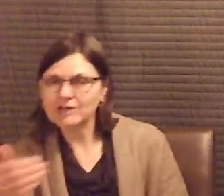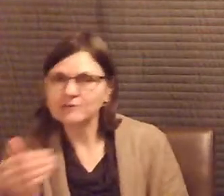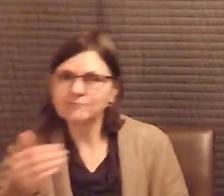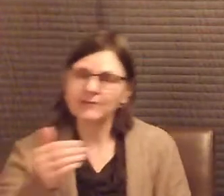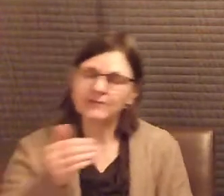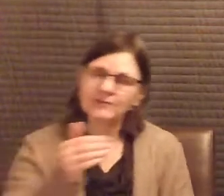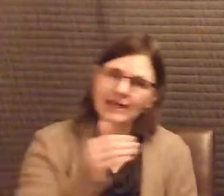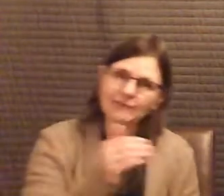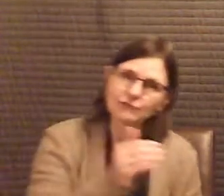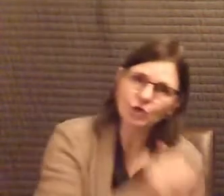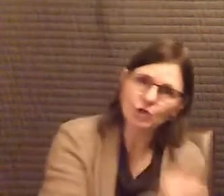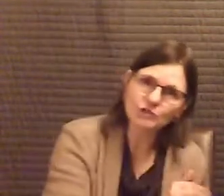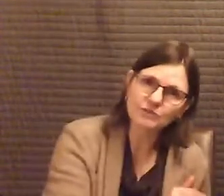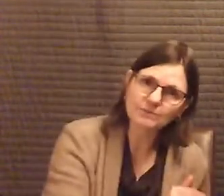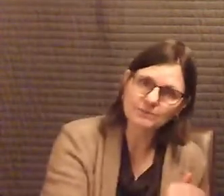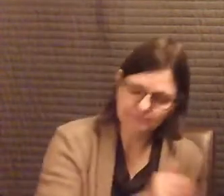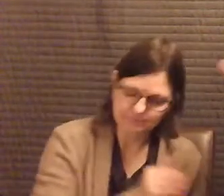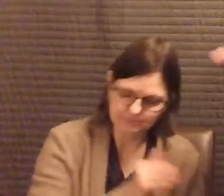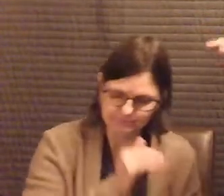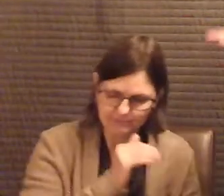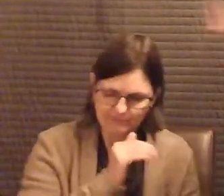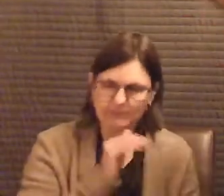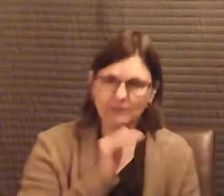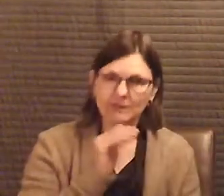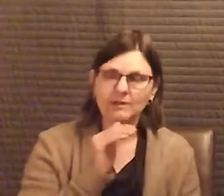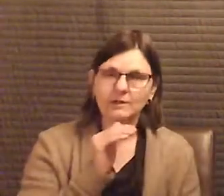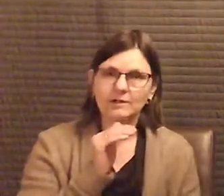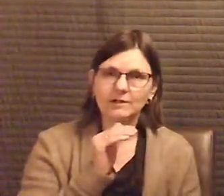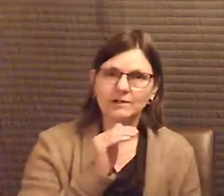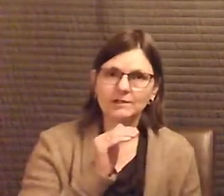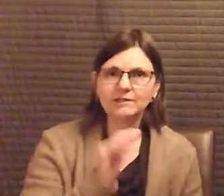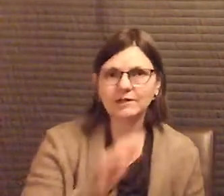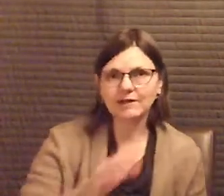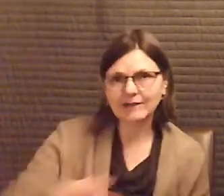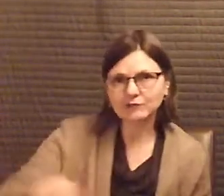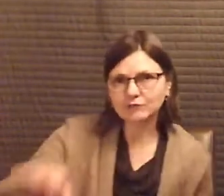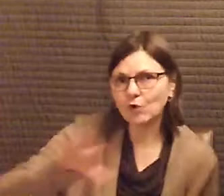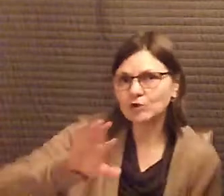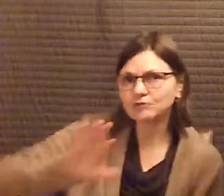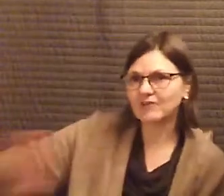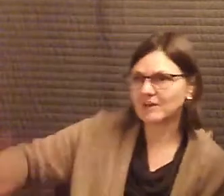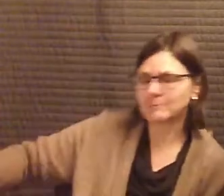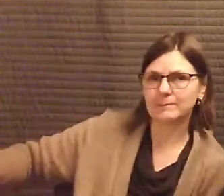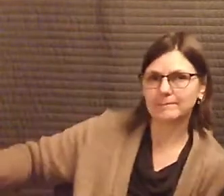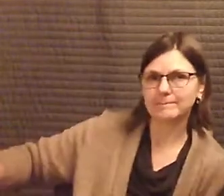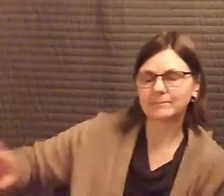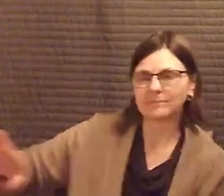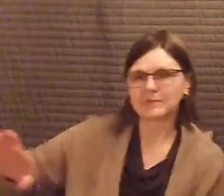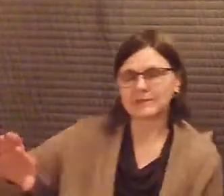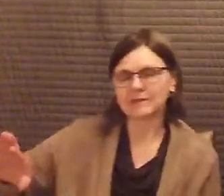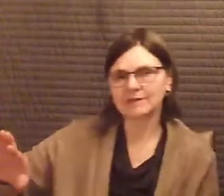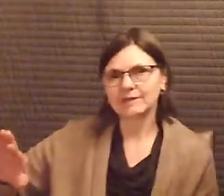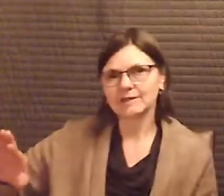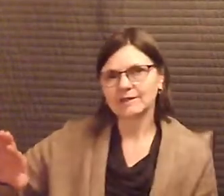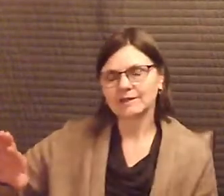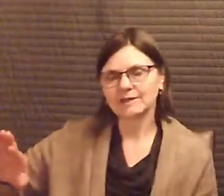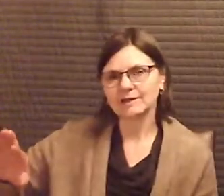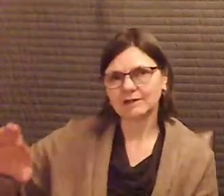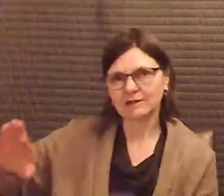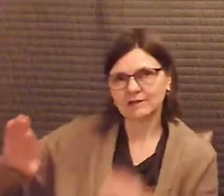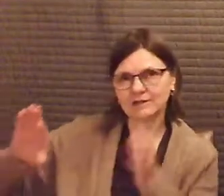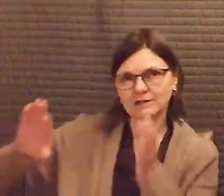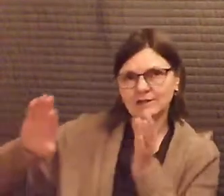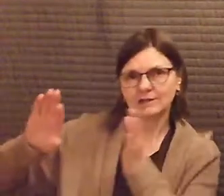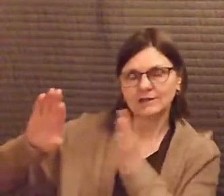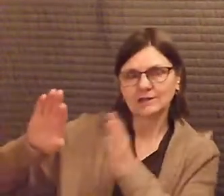afvallen van de levende god rejection hadden word jij gaat het nooit gewerkt nolan de langdurige